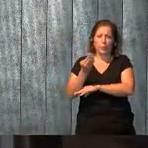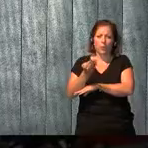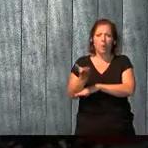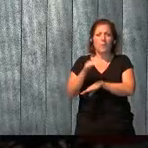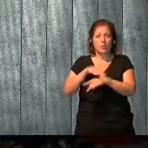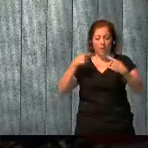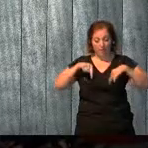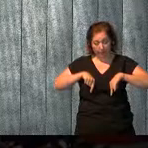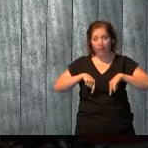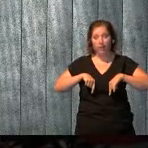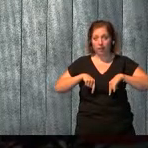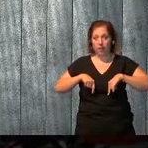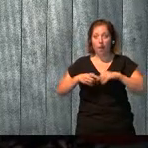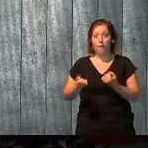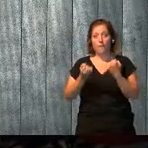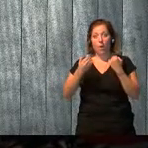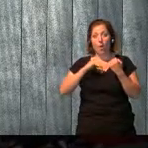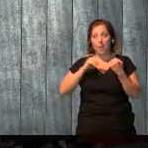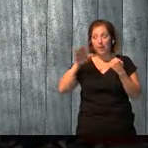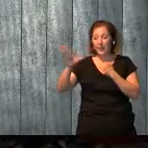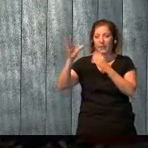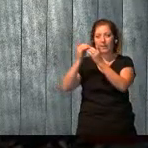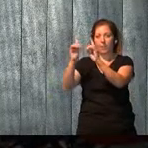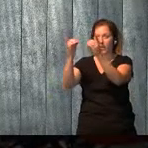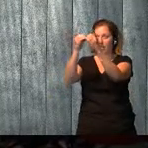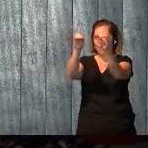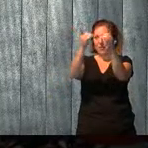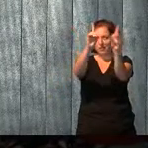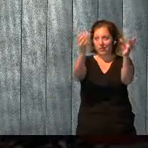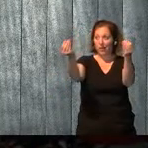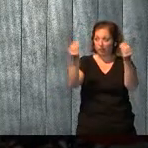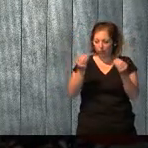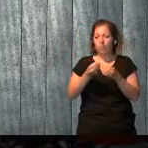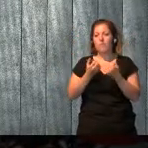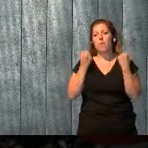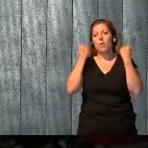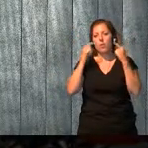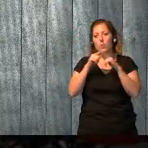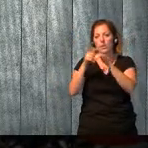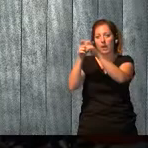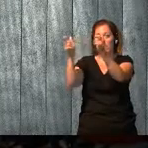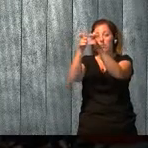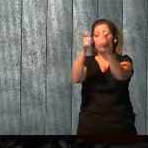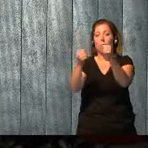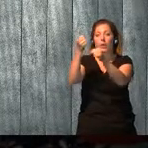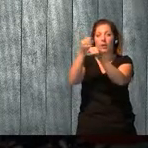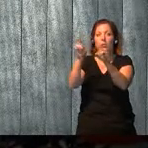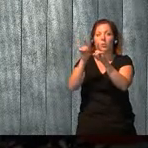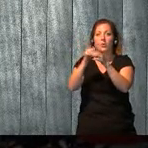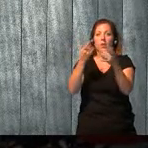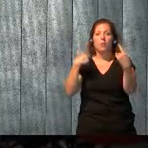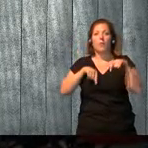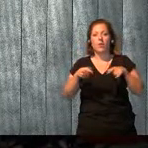seront forts par leur caractère démocratique, par les institutions que nous pouvons construire dans ces États et par l'amélioration de la